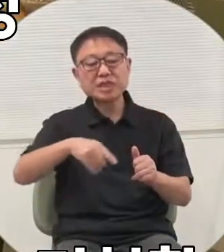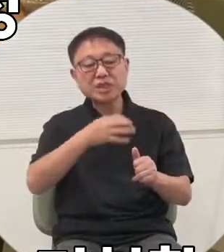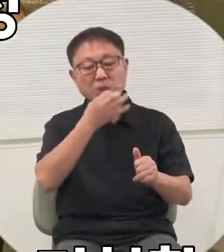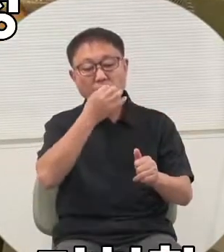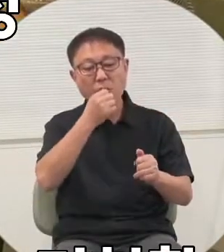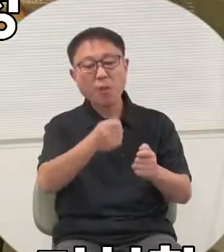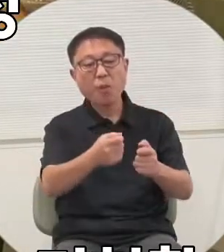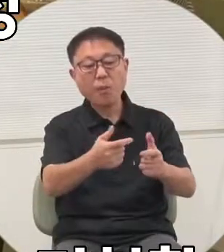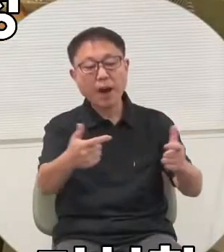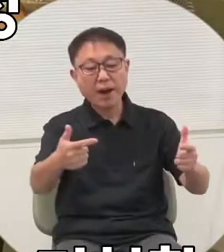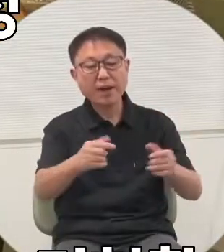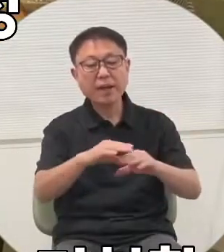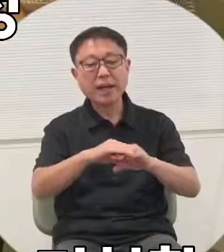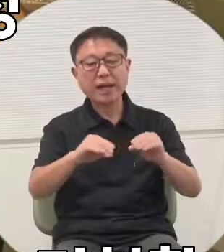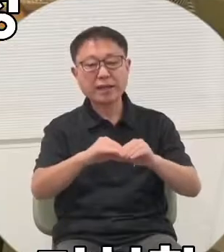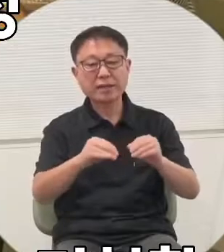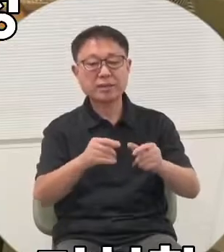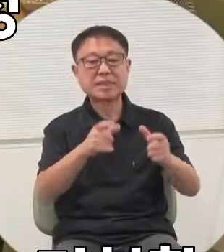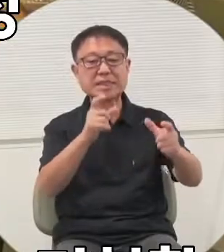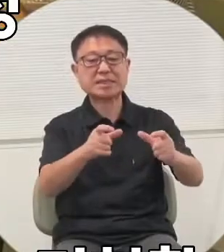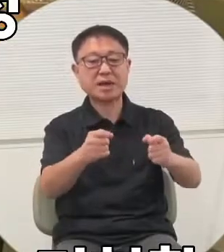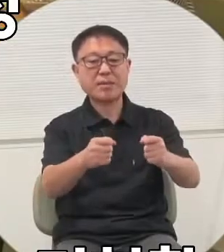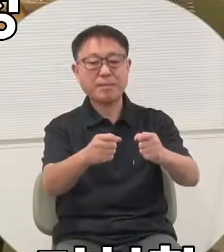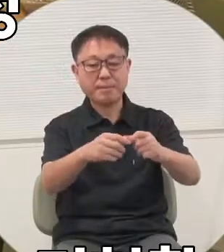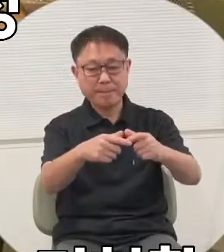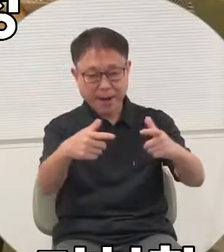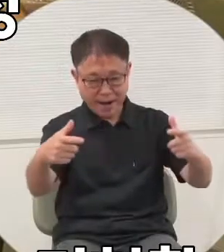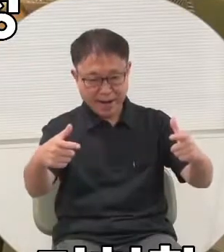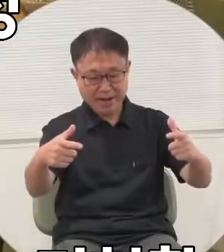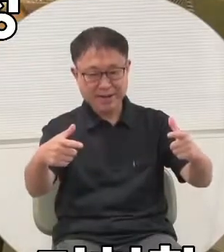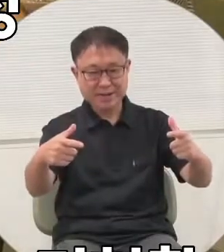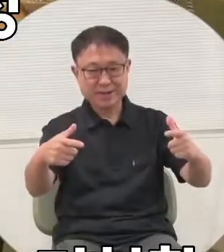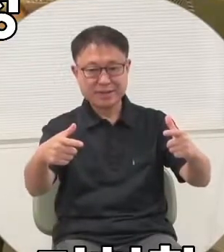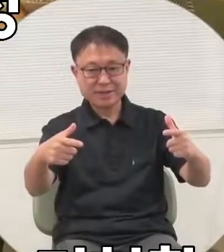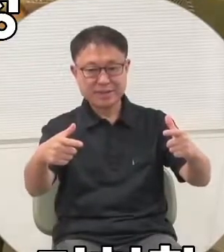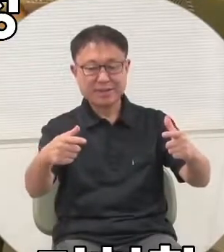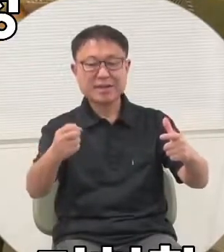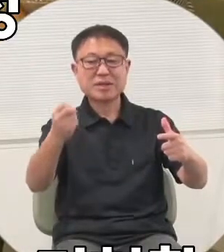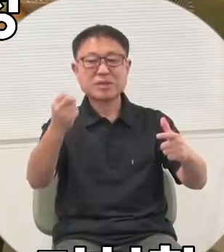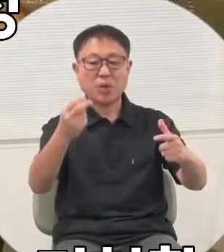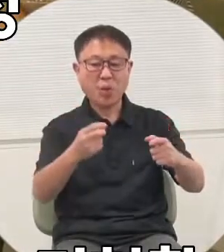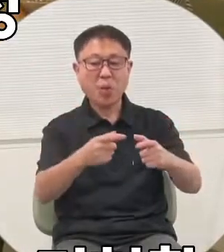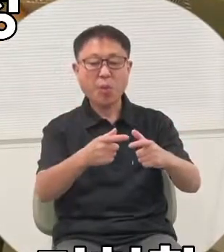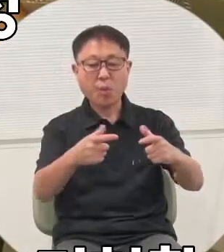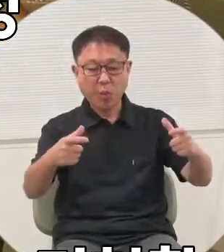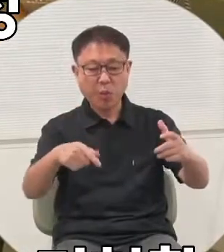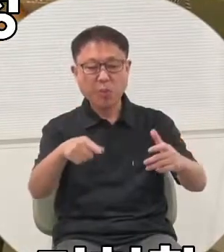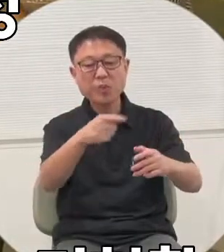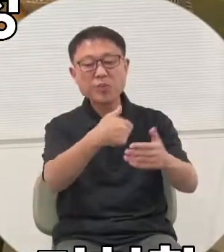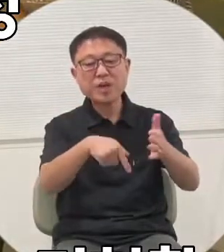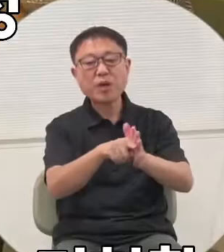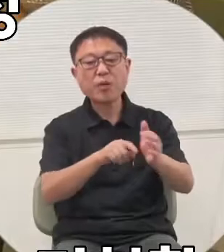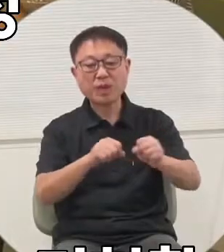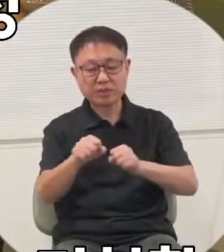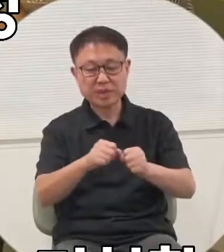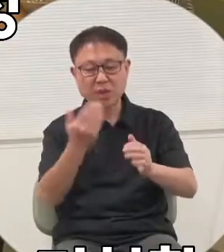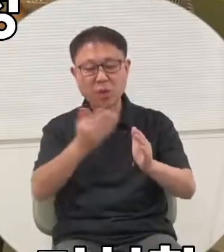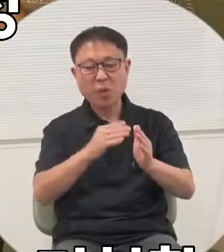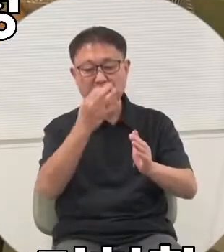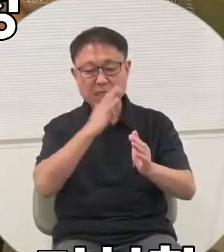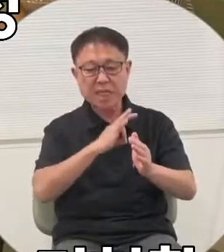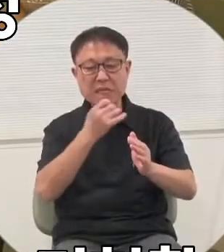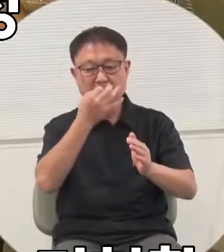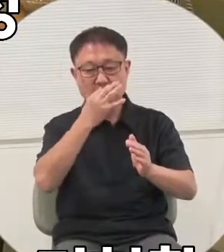해결해주고 그것이 조금 넓어서 지역 마을에서 같이 하는 선한 활동들이 또 그것이 공익적인